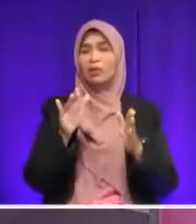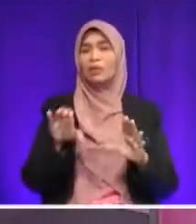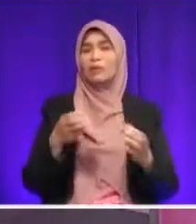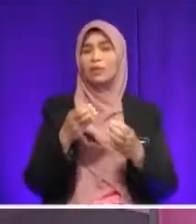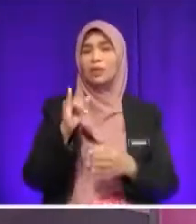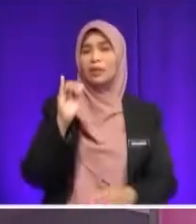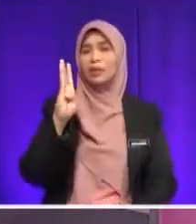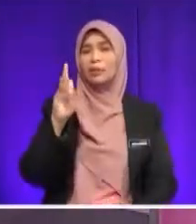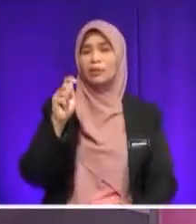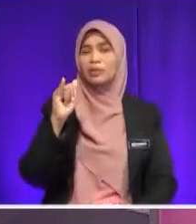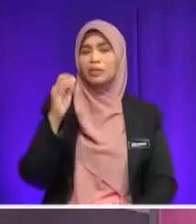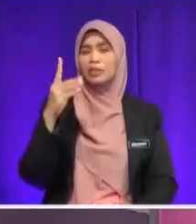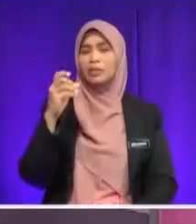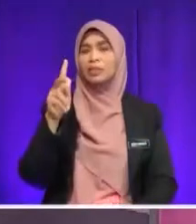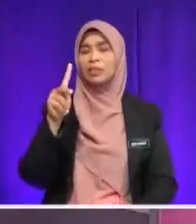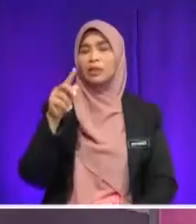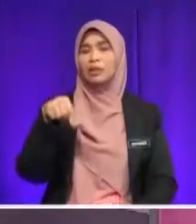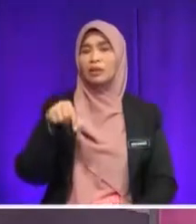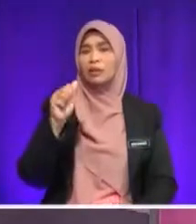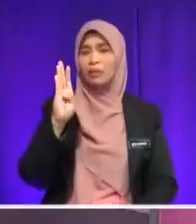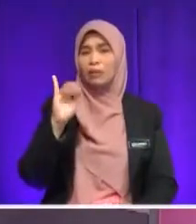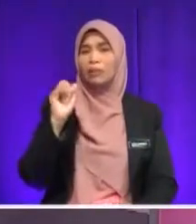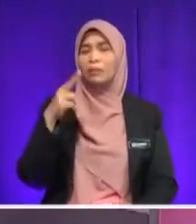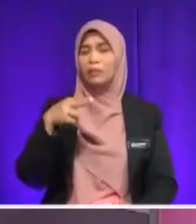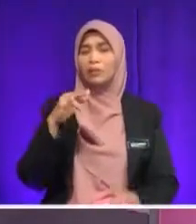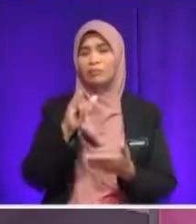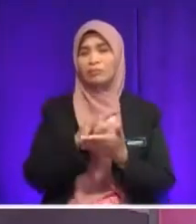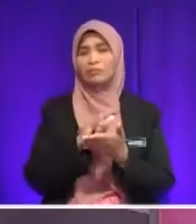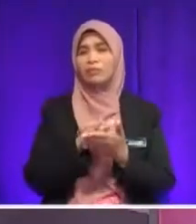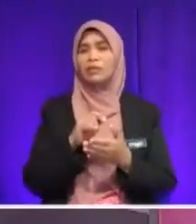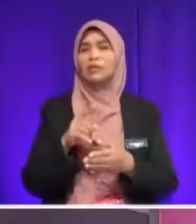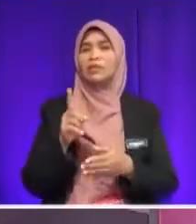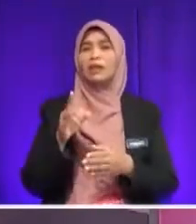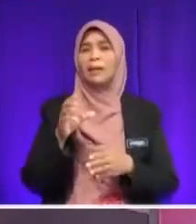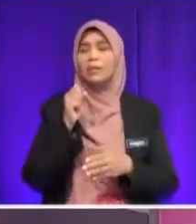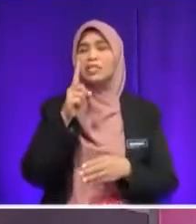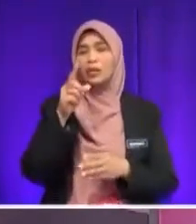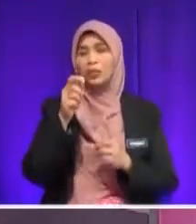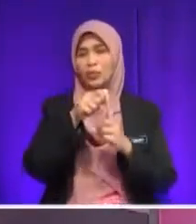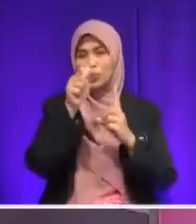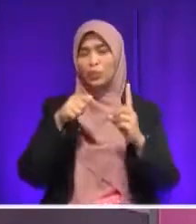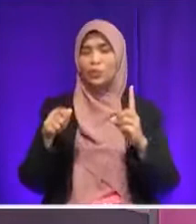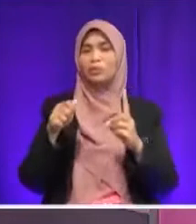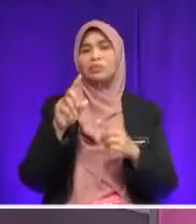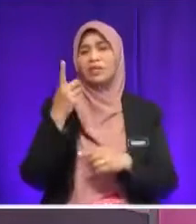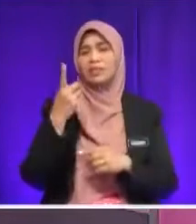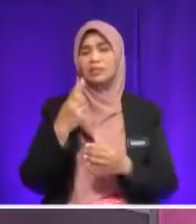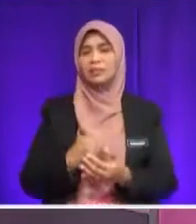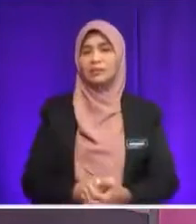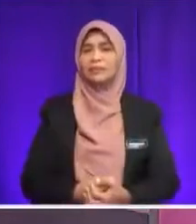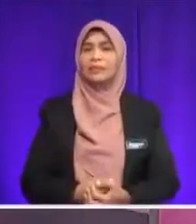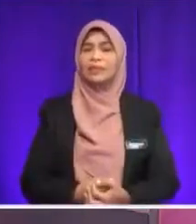Ji Hai Gita Naomi 1/2 di Aneh Satu gurunya punya enggak jadi